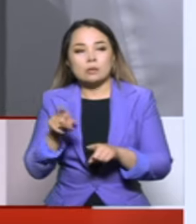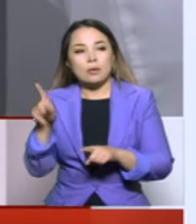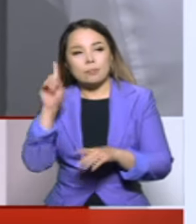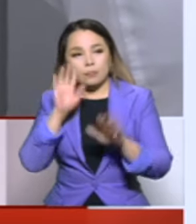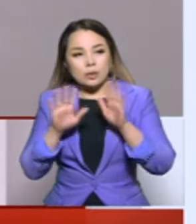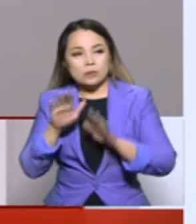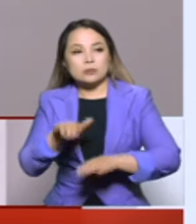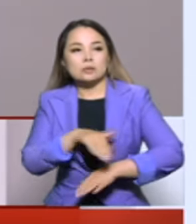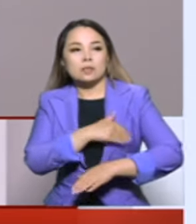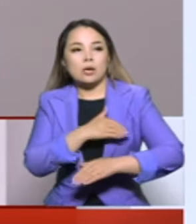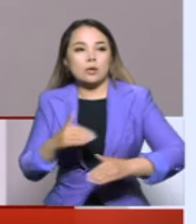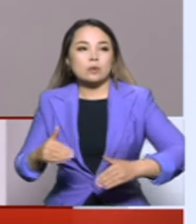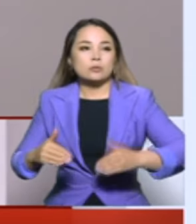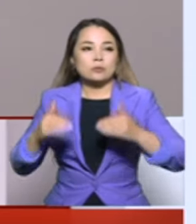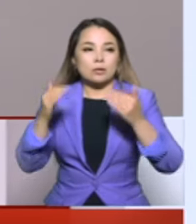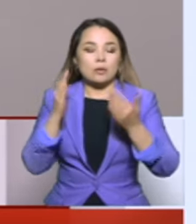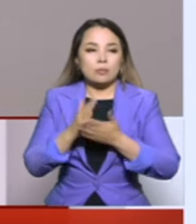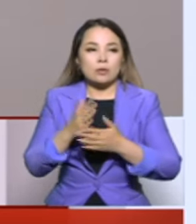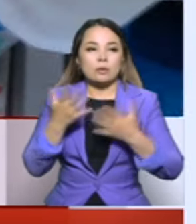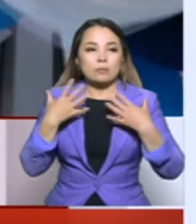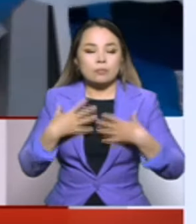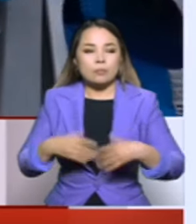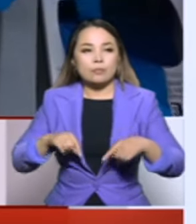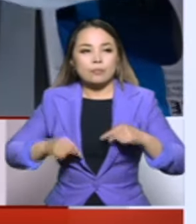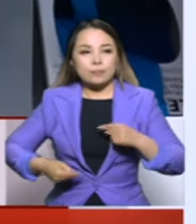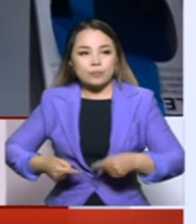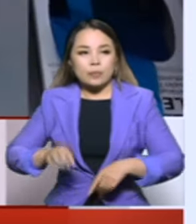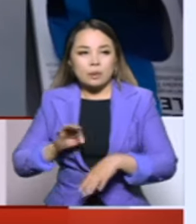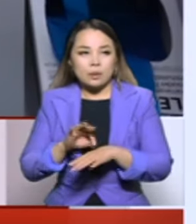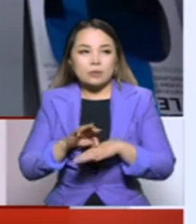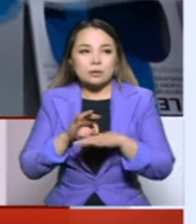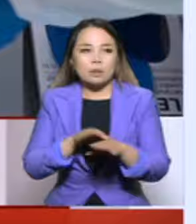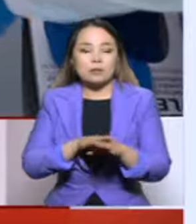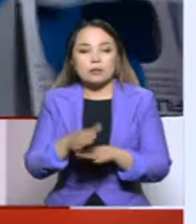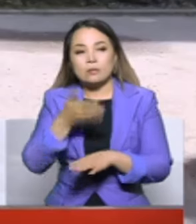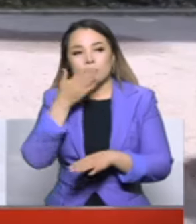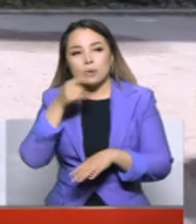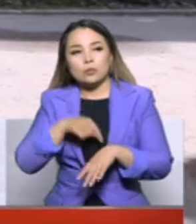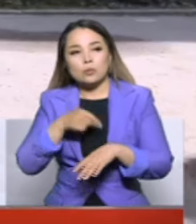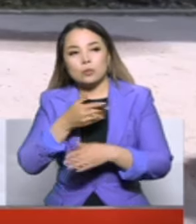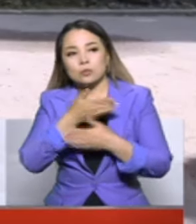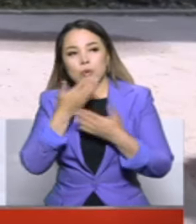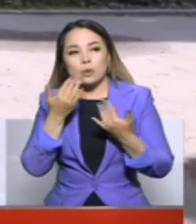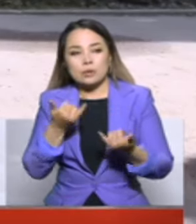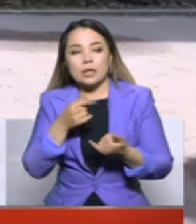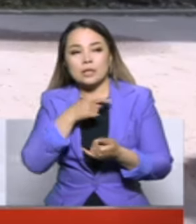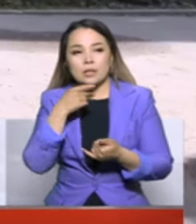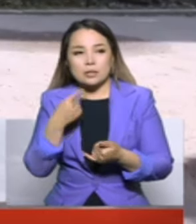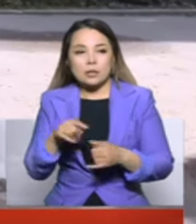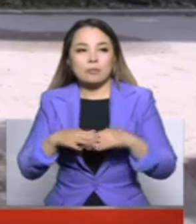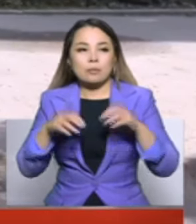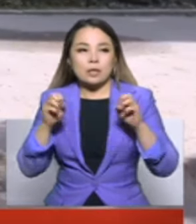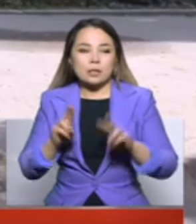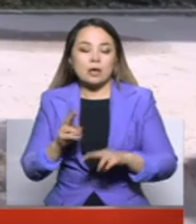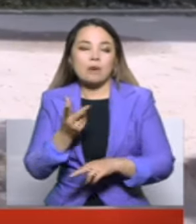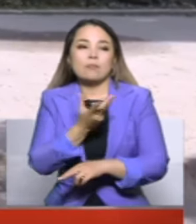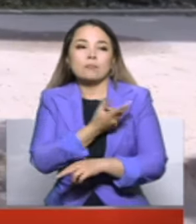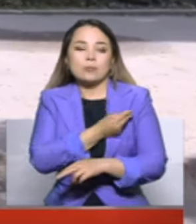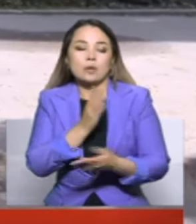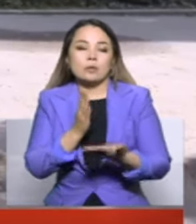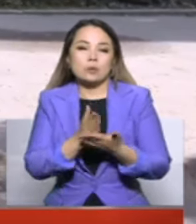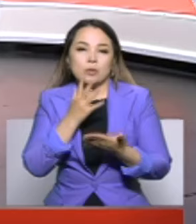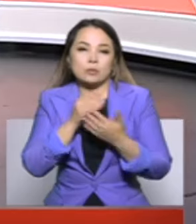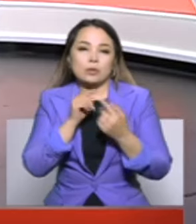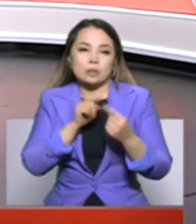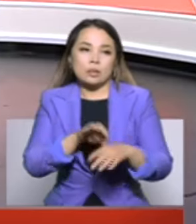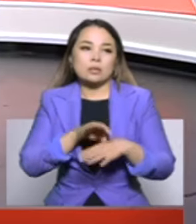айналып дене қызуы көтеріледі. Бұлшық еттер ауырады. Сонымен қатар иіс сезбеуі де мүмкін. Ал мамандар ресейдегі вакциналар бұл штамға да